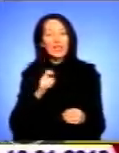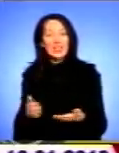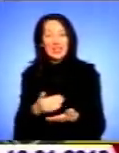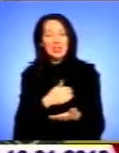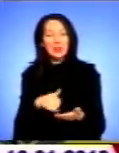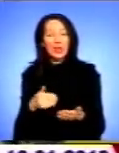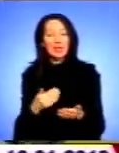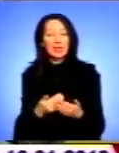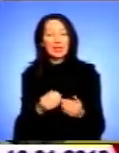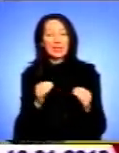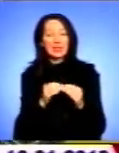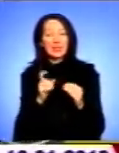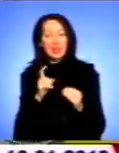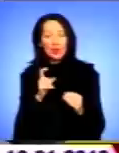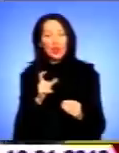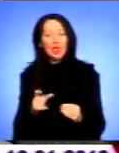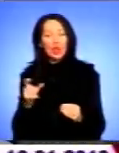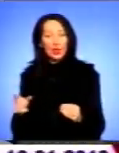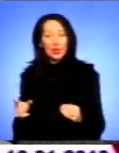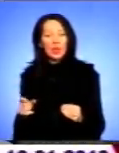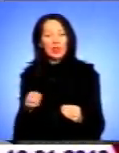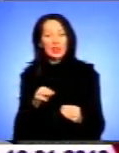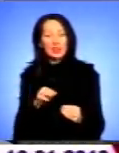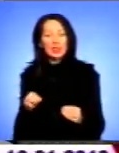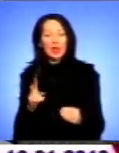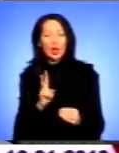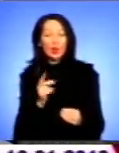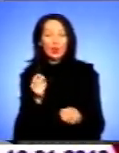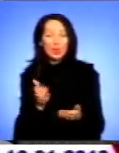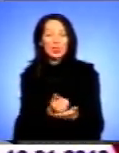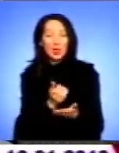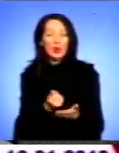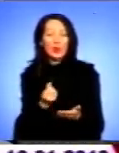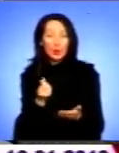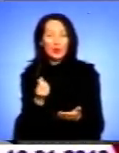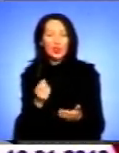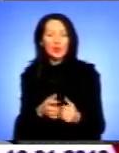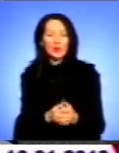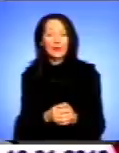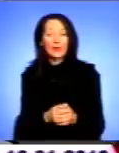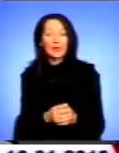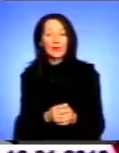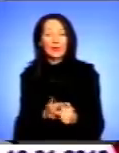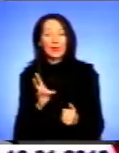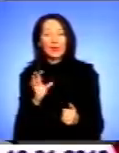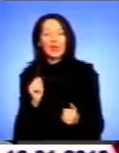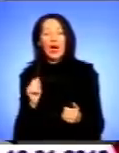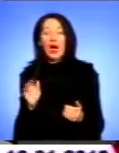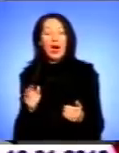скажімо, десятки, сотні, а то й тисячі, то хтось заробить непогані гроші на